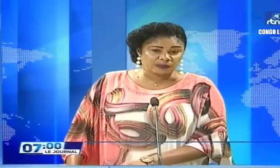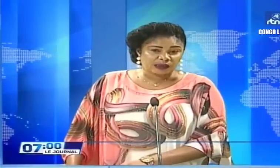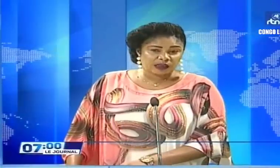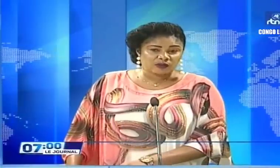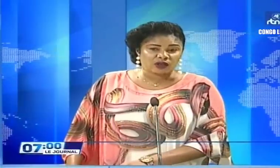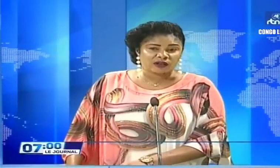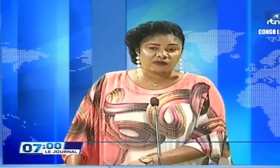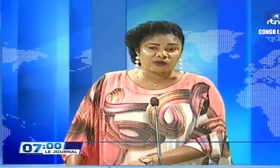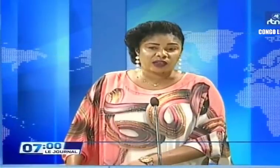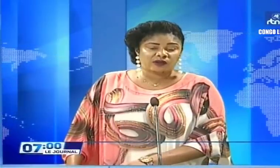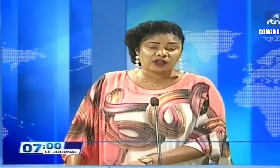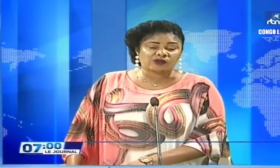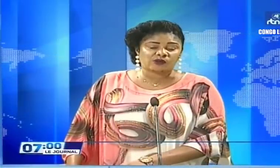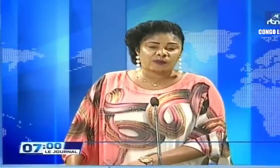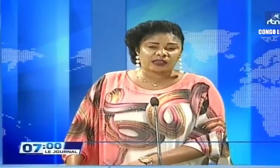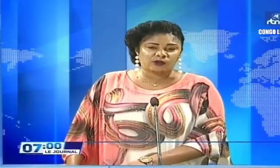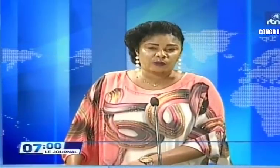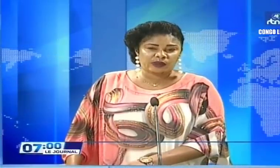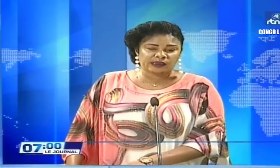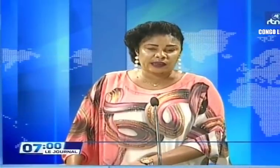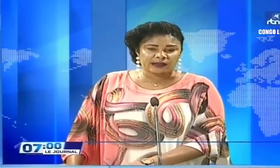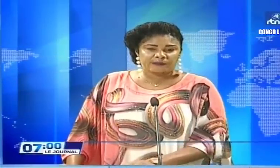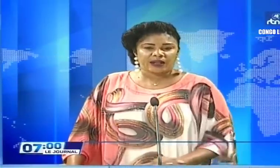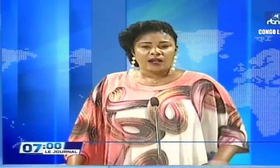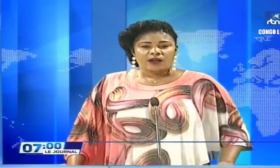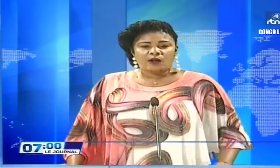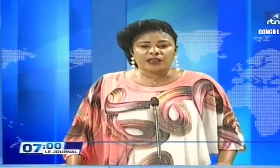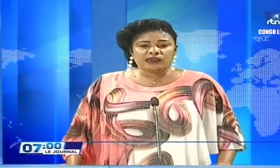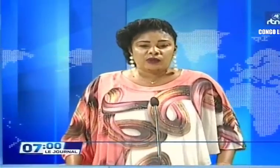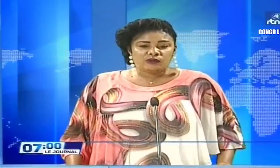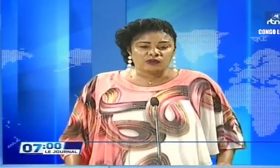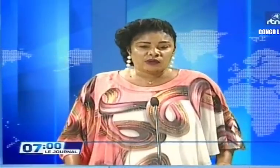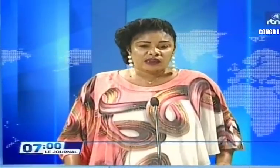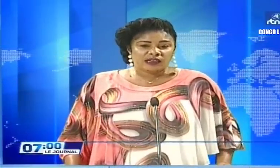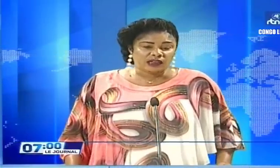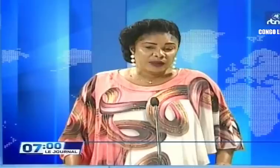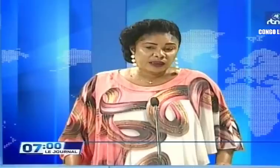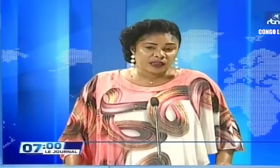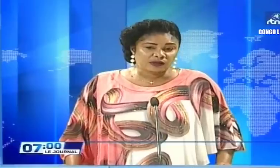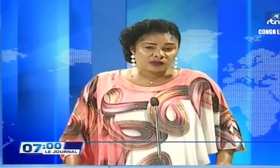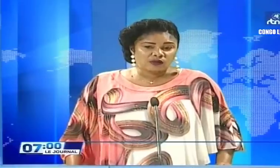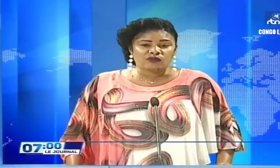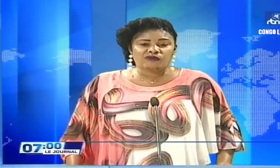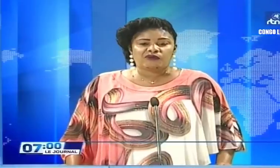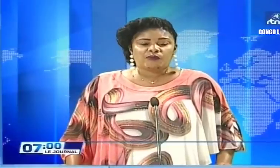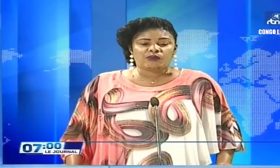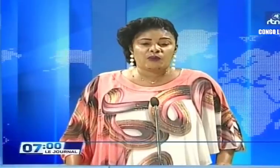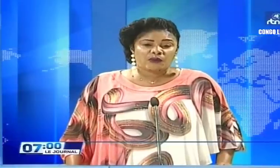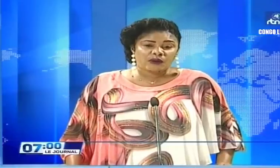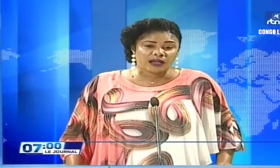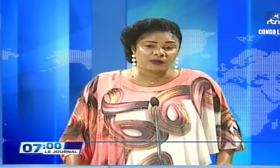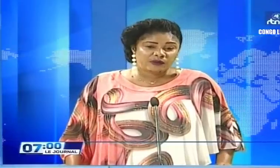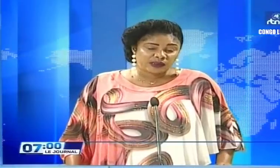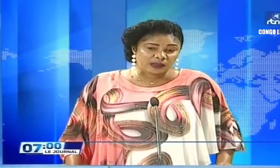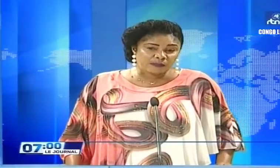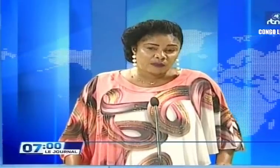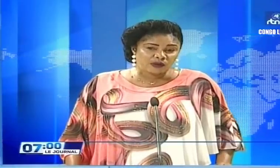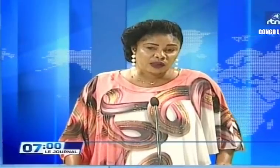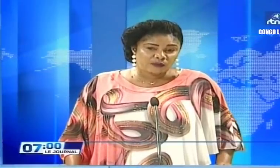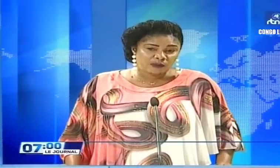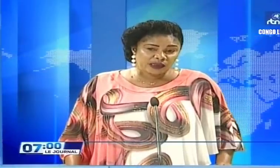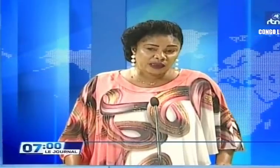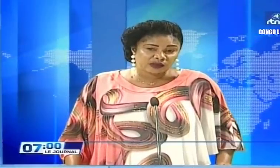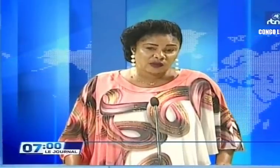mandataire spécial du chef de l'État déjà sur place depuis hier. Le président du conseil d'administration du Fonds pour le programme de